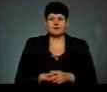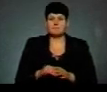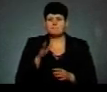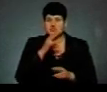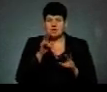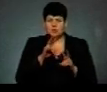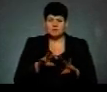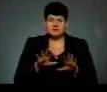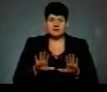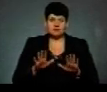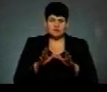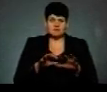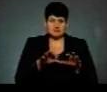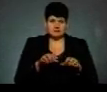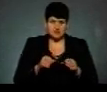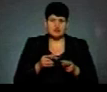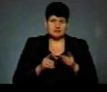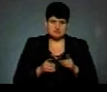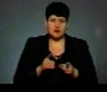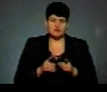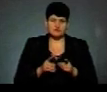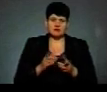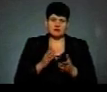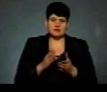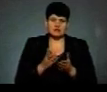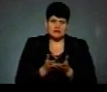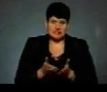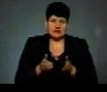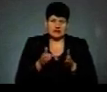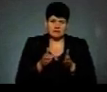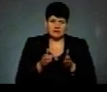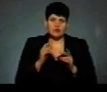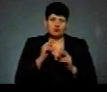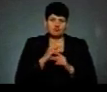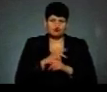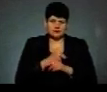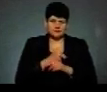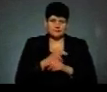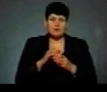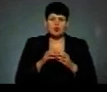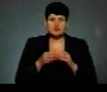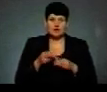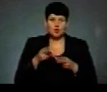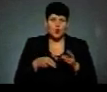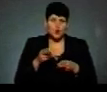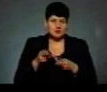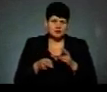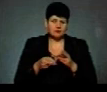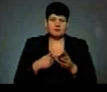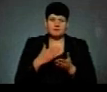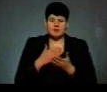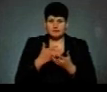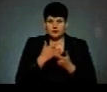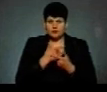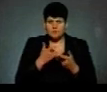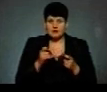огляду місця події ми вилучили справді ємкість з-під отрути. По результатах розтину ми маємо